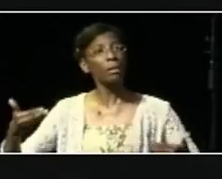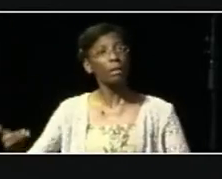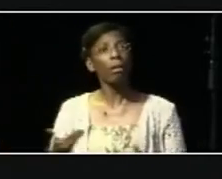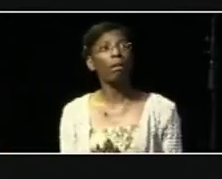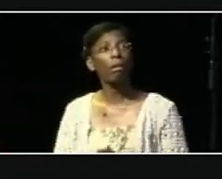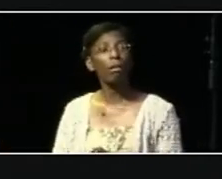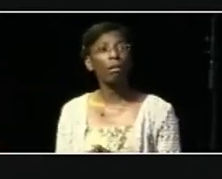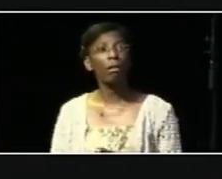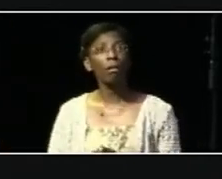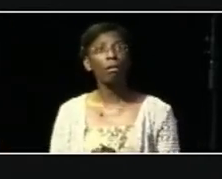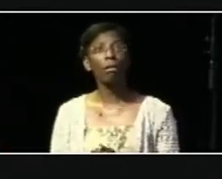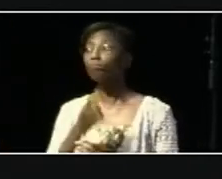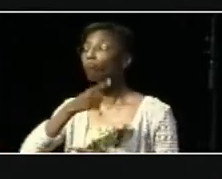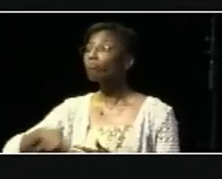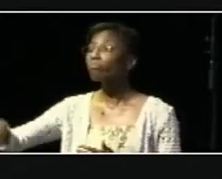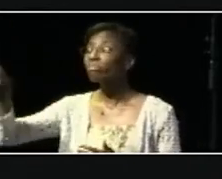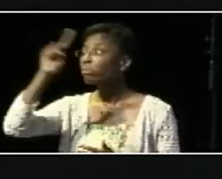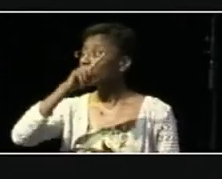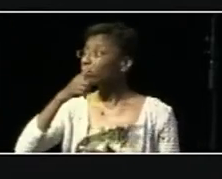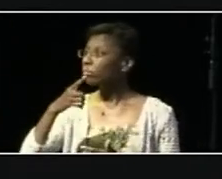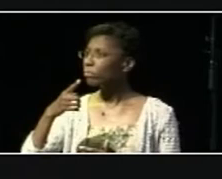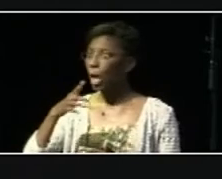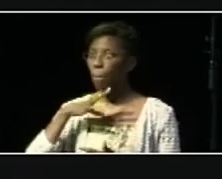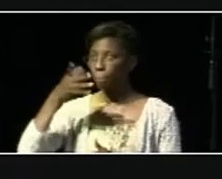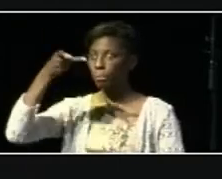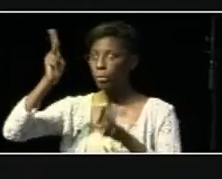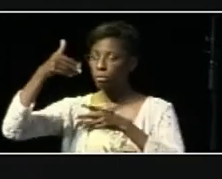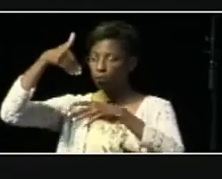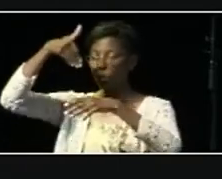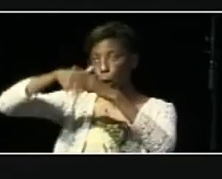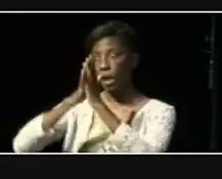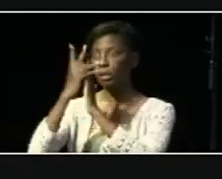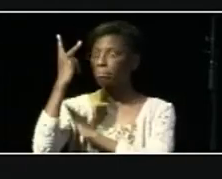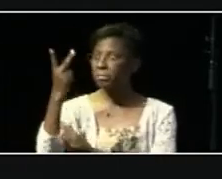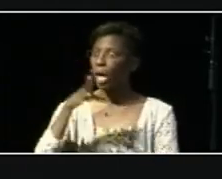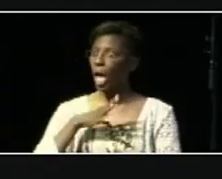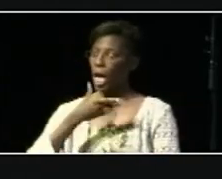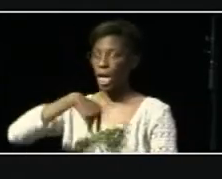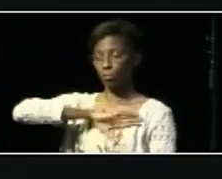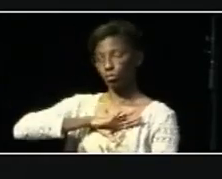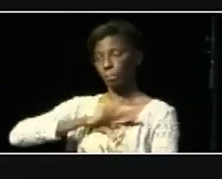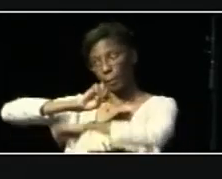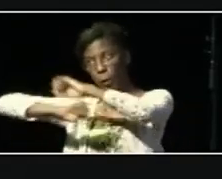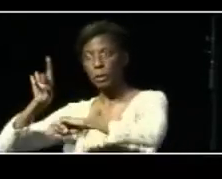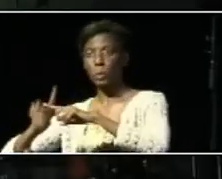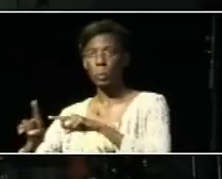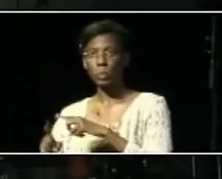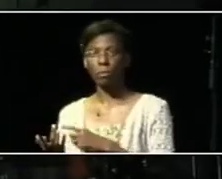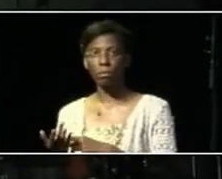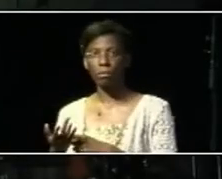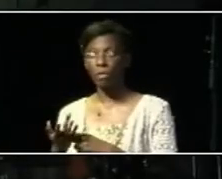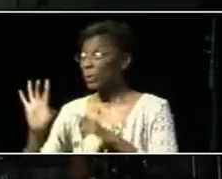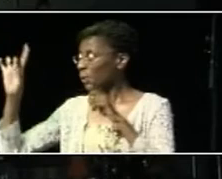in your own local churches. Vous avez des responsabilités dans vos églises locales. God wants to do something dramatic through you. Dieu veut faire quelque